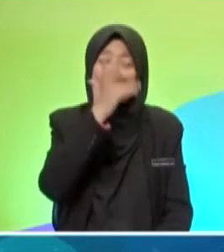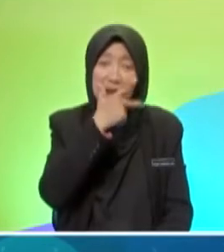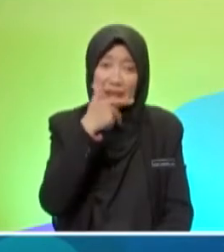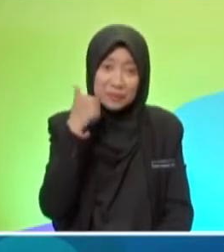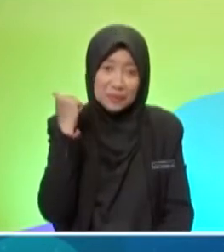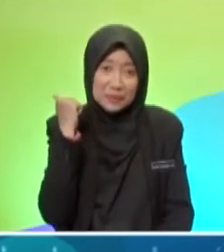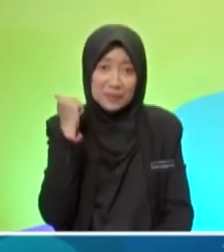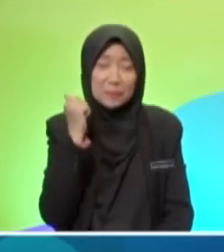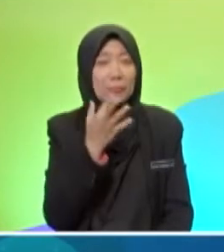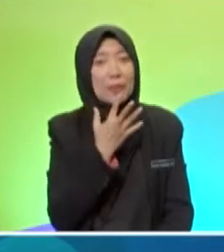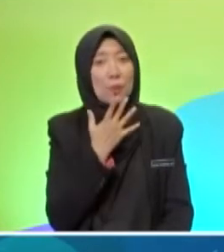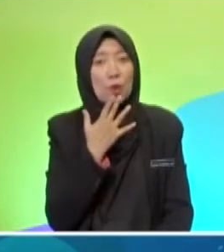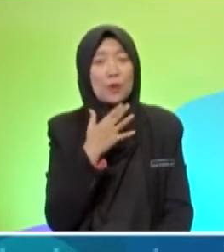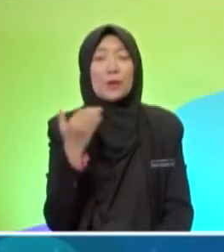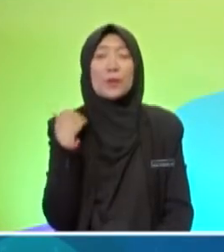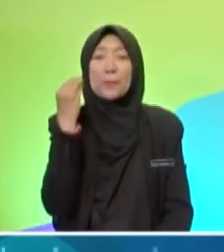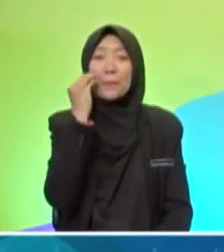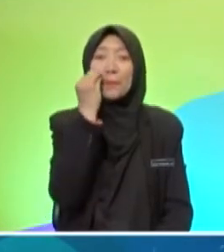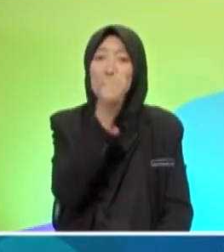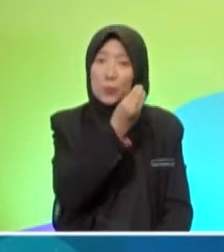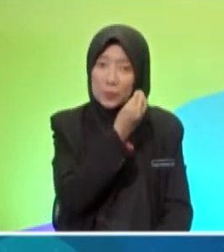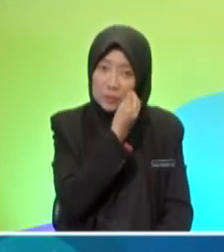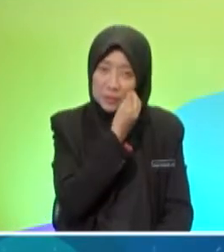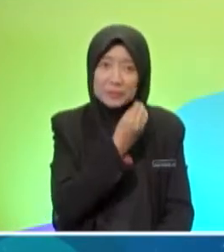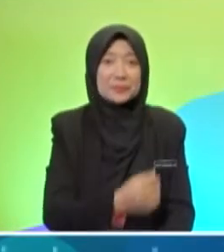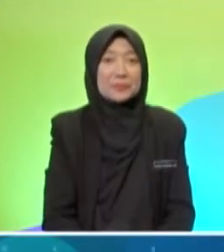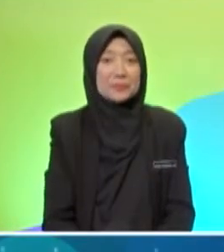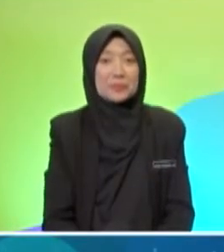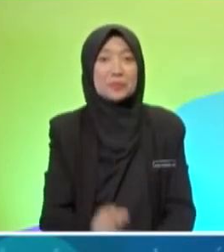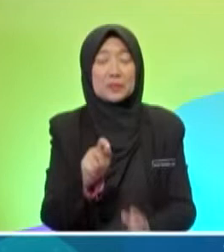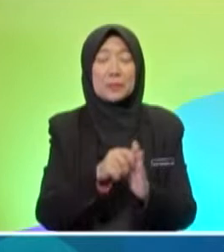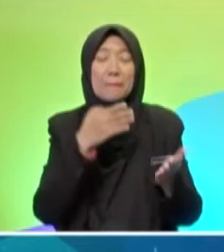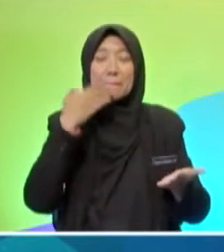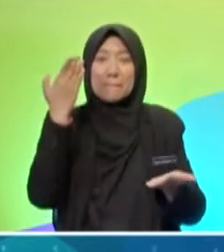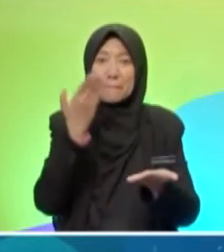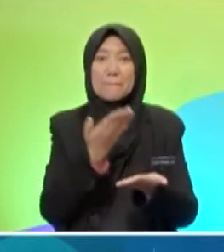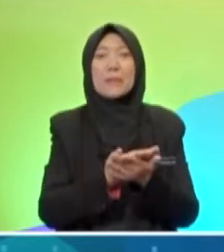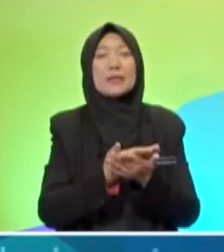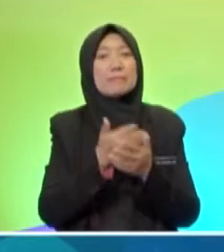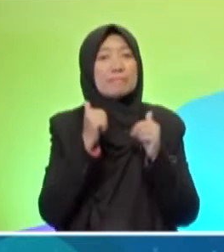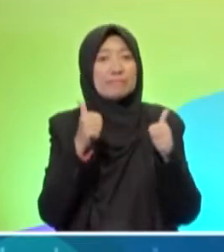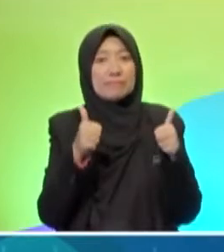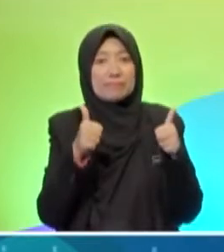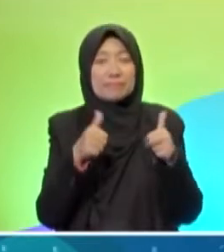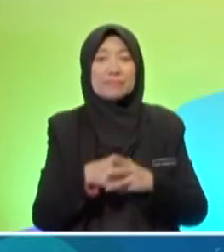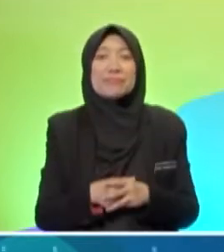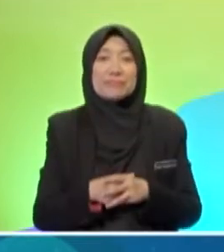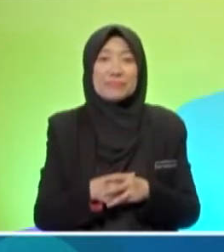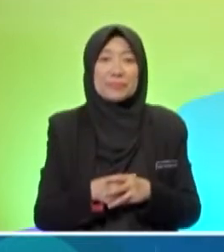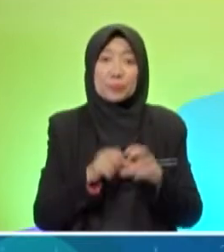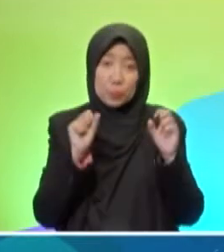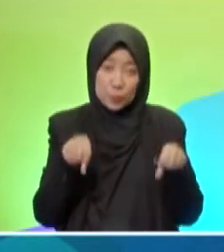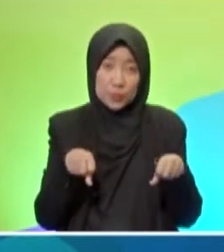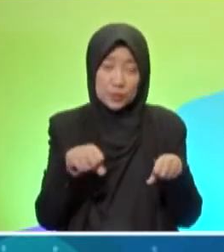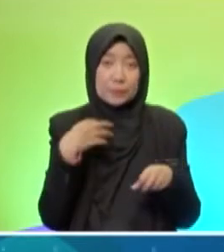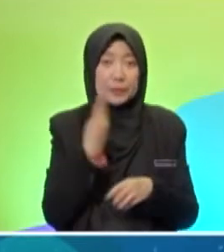Senyum manisnya ada bunyi lagi kamera Nah terbaiklah anak murid Syekh gini Oke Jadi boleh kita